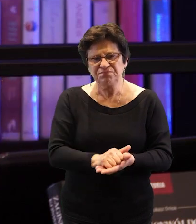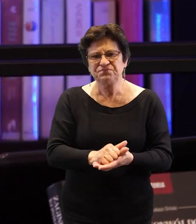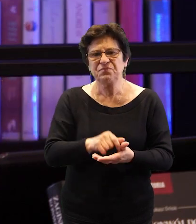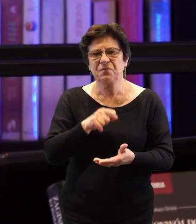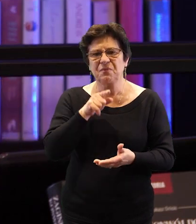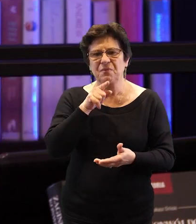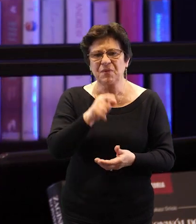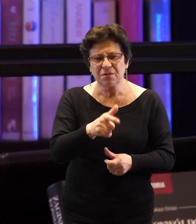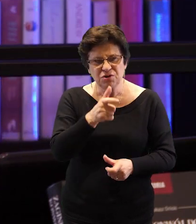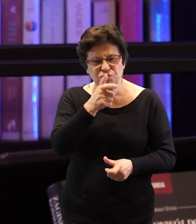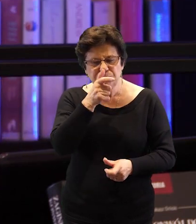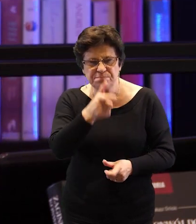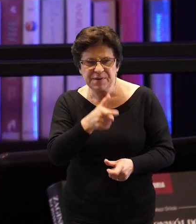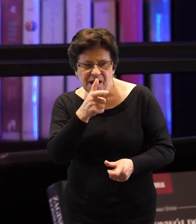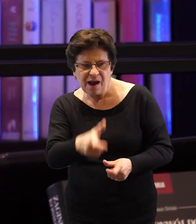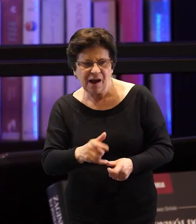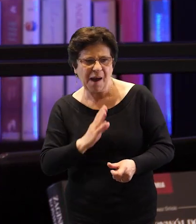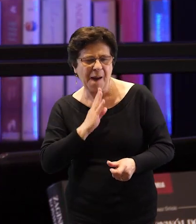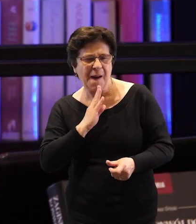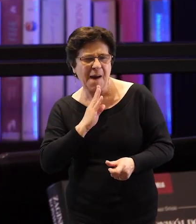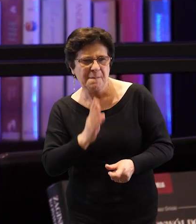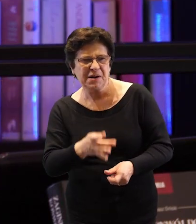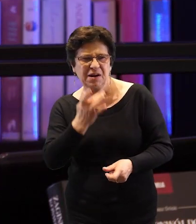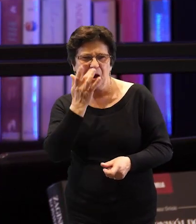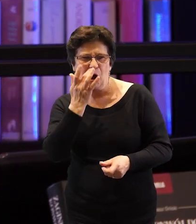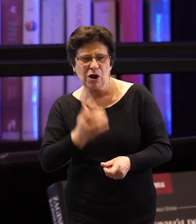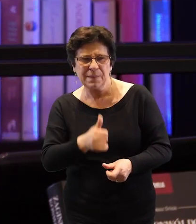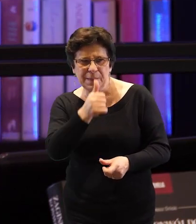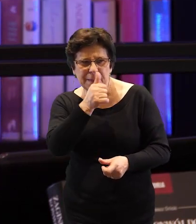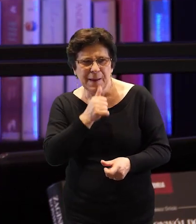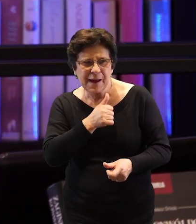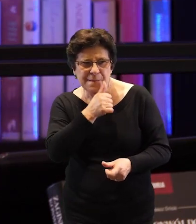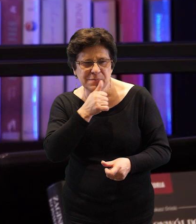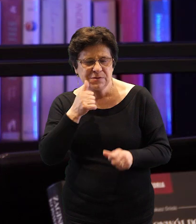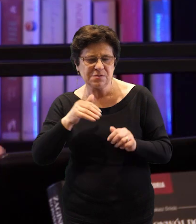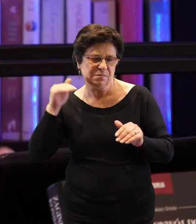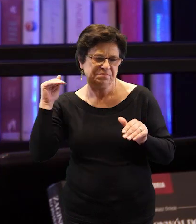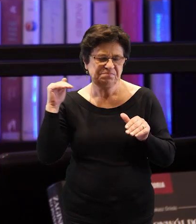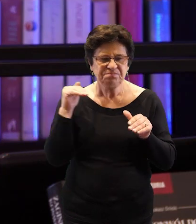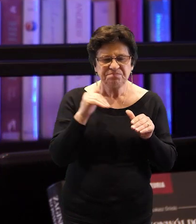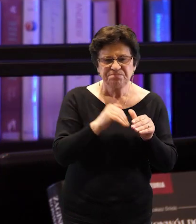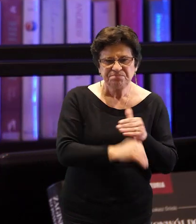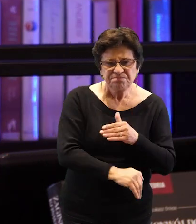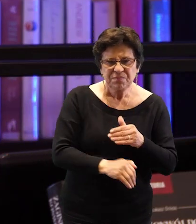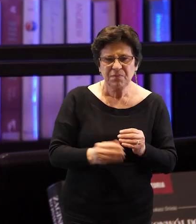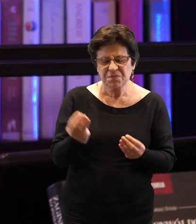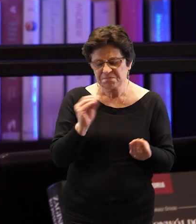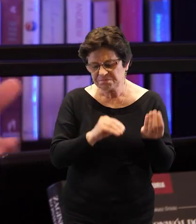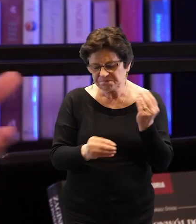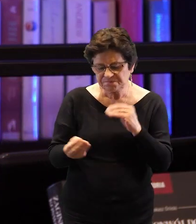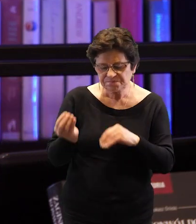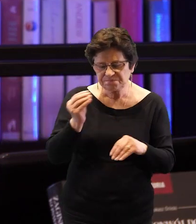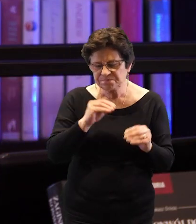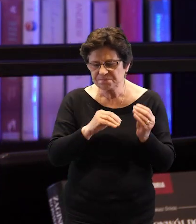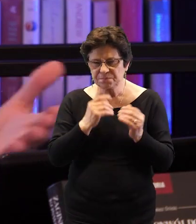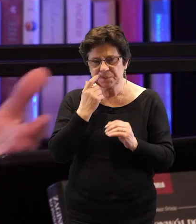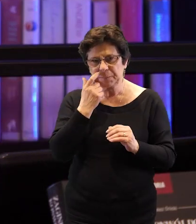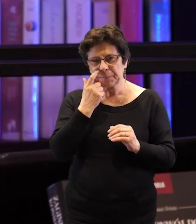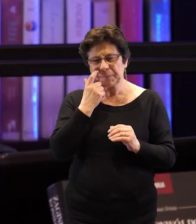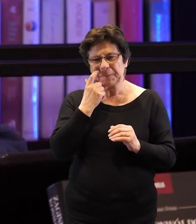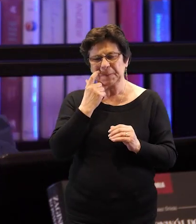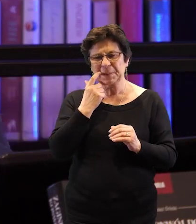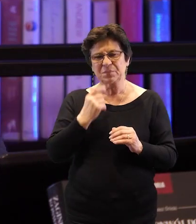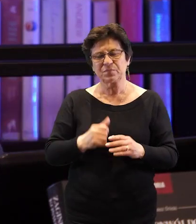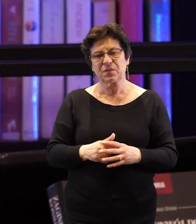rosyjski, czy to amerykański, utajnione, potajemnie rozwijane, udoskonalane, podobnie jak